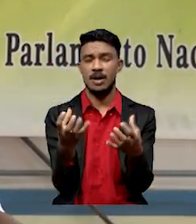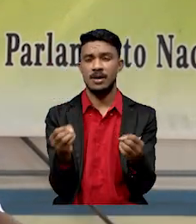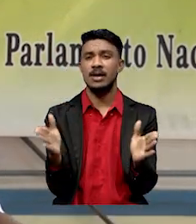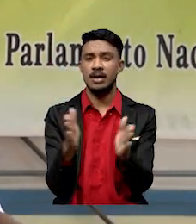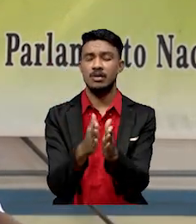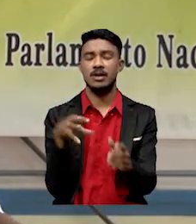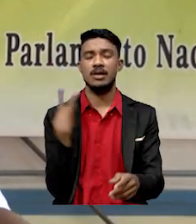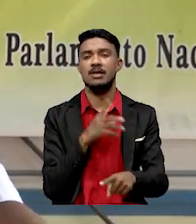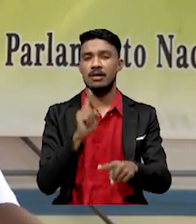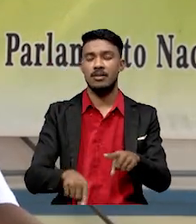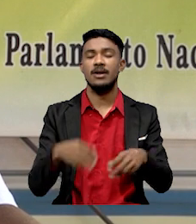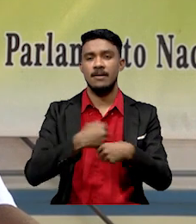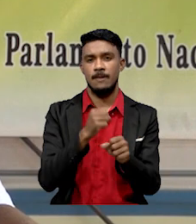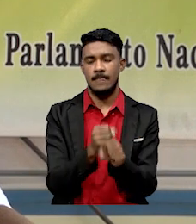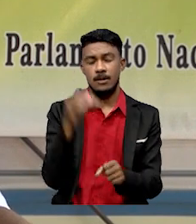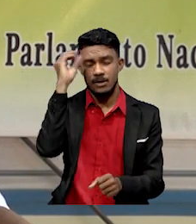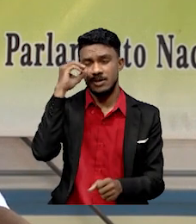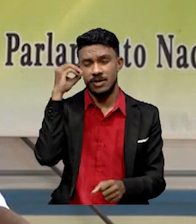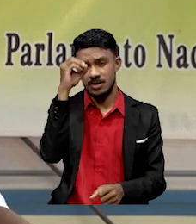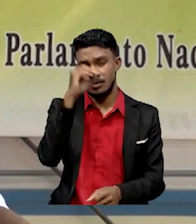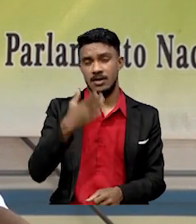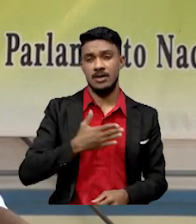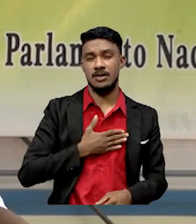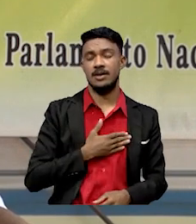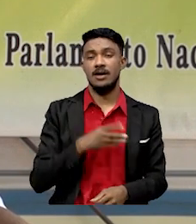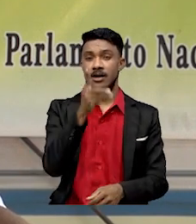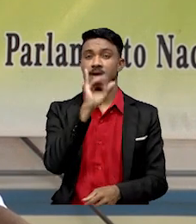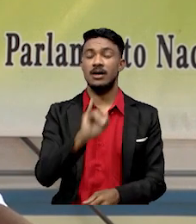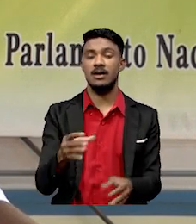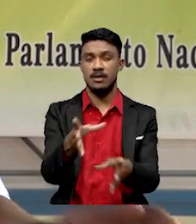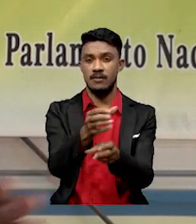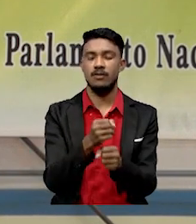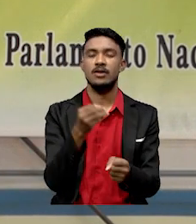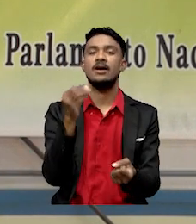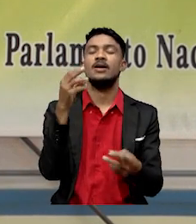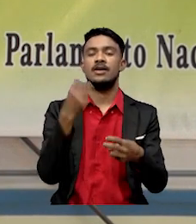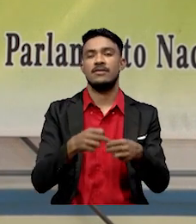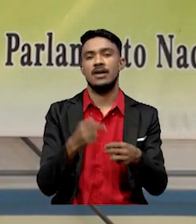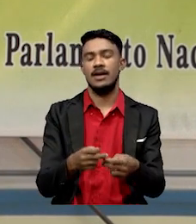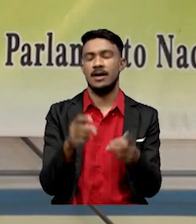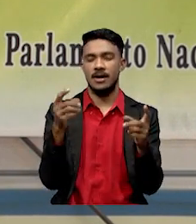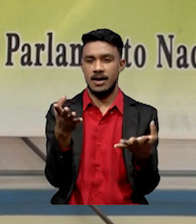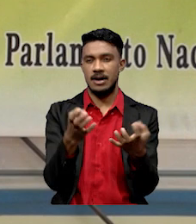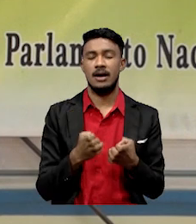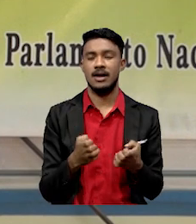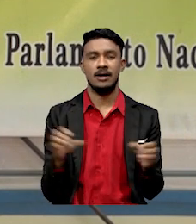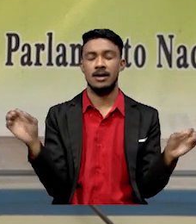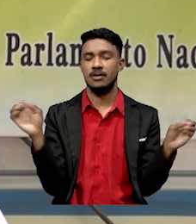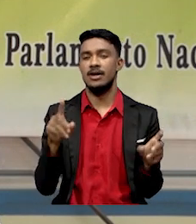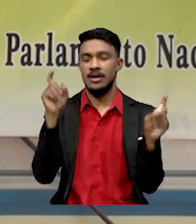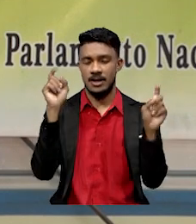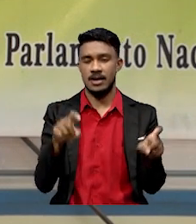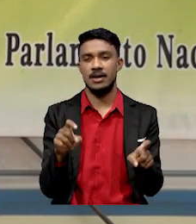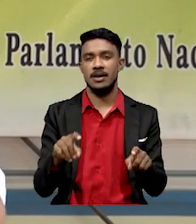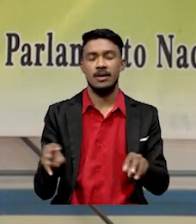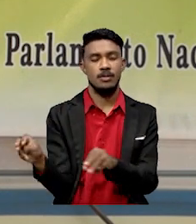lalu. Tu ira observasi sama unian musa ne sana tambah di lini agora dah punya futi risku. Ne be atu akara kalau tinggi muda, mas ida muda ne laut agora